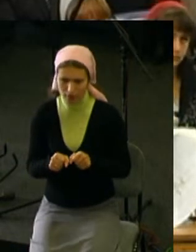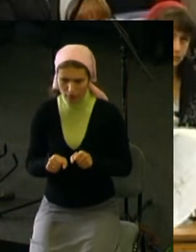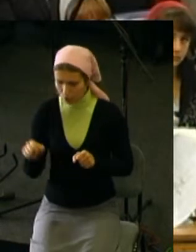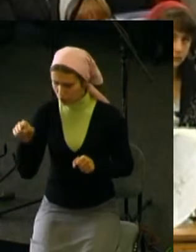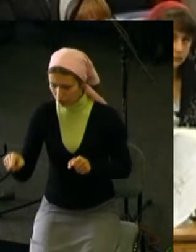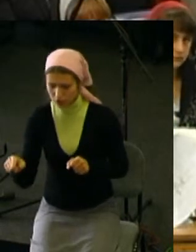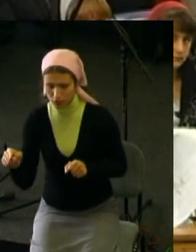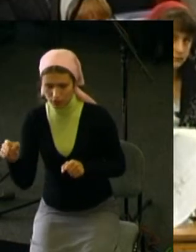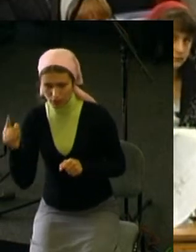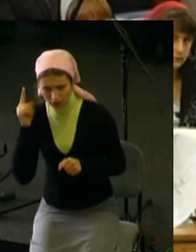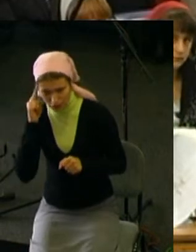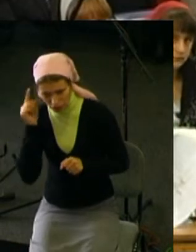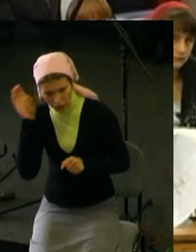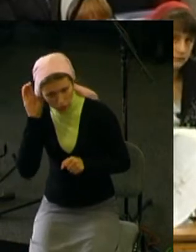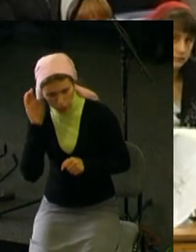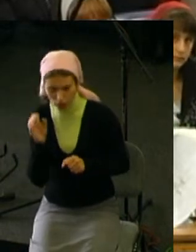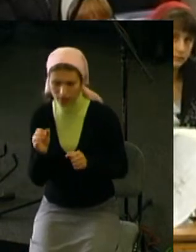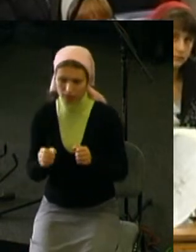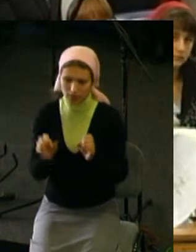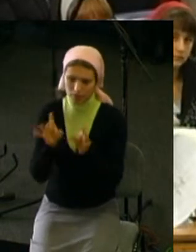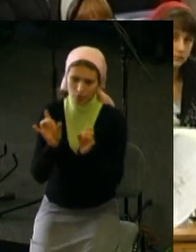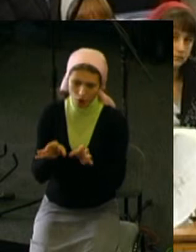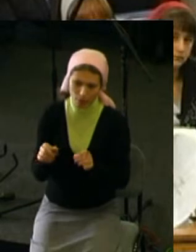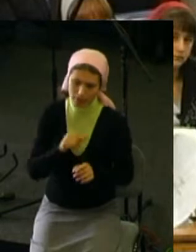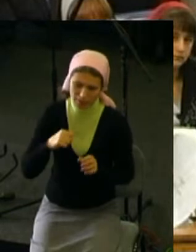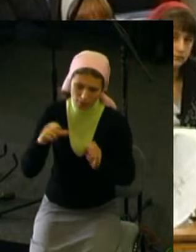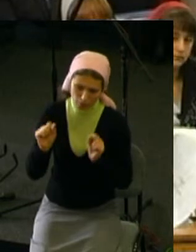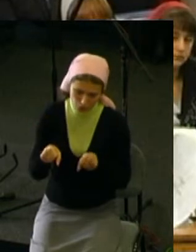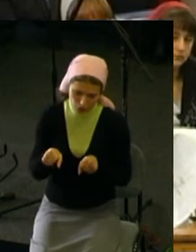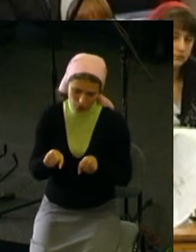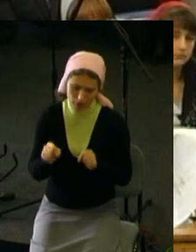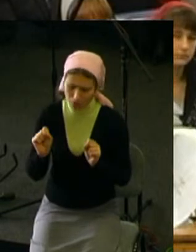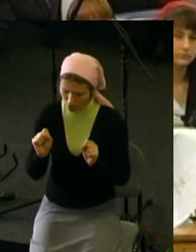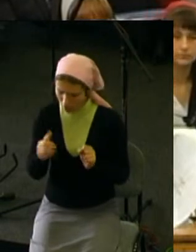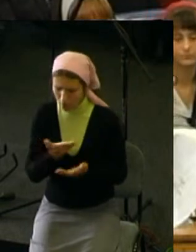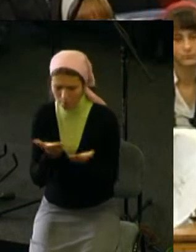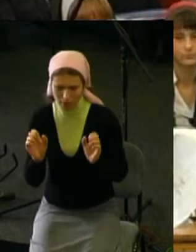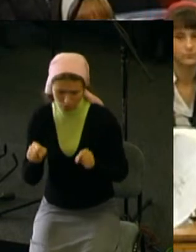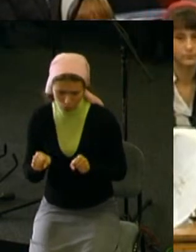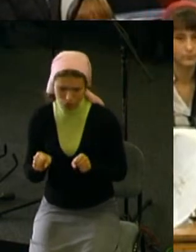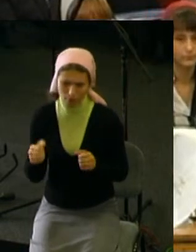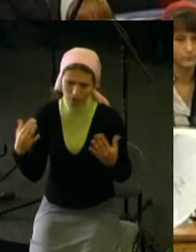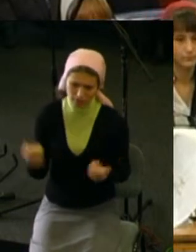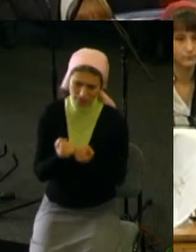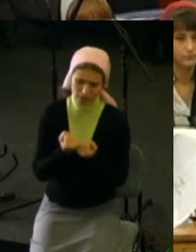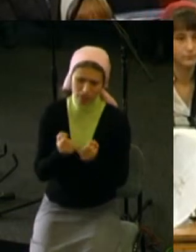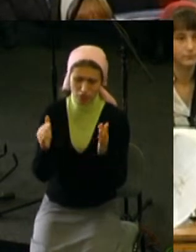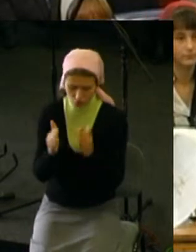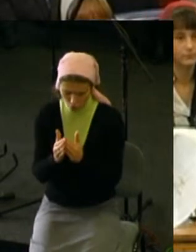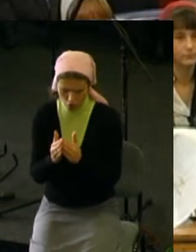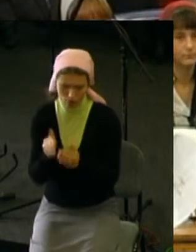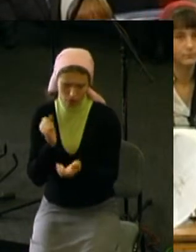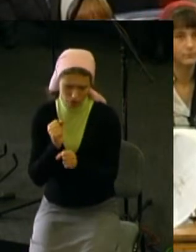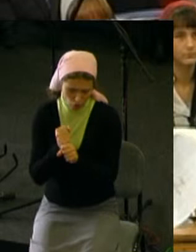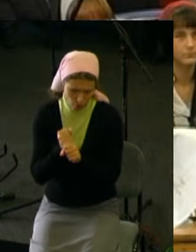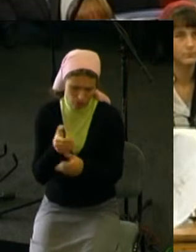існувати проповіді читати Біблію самі із самих можу сказати що ми можемо спасіння мати дайте вдома з